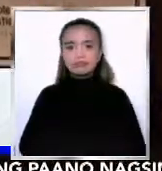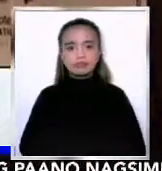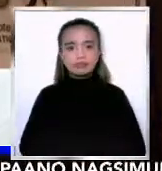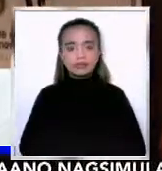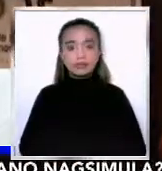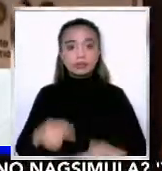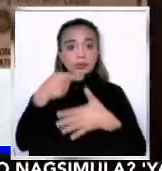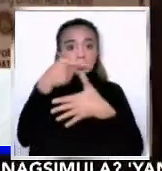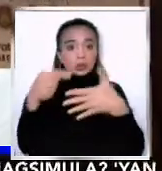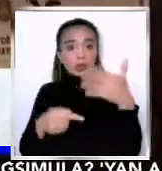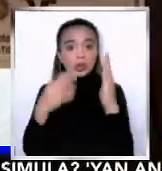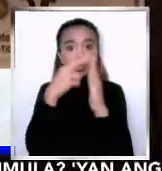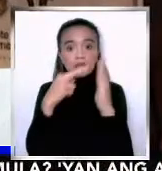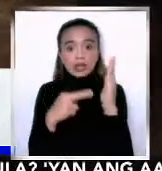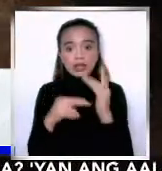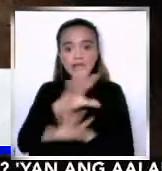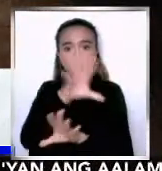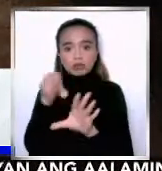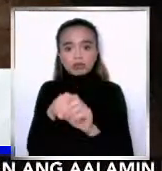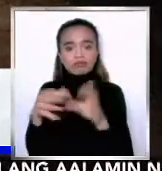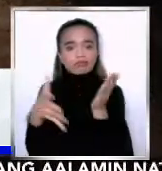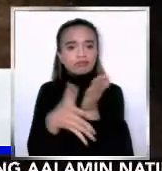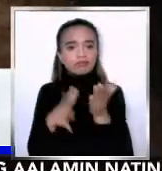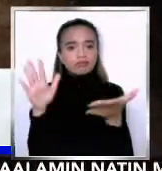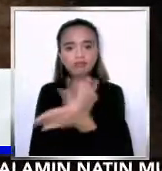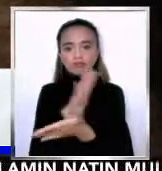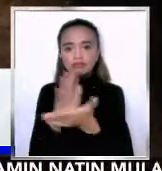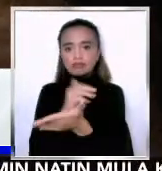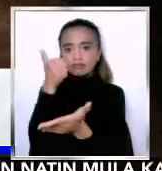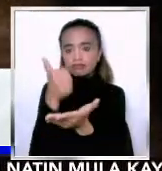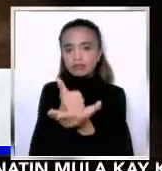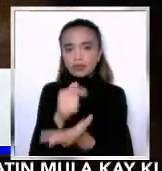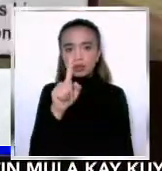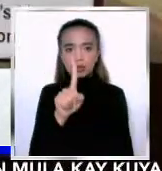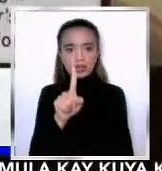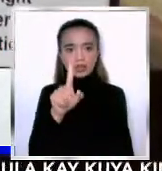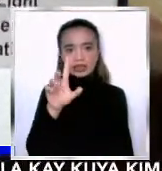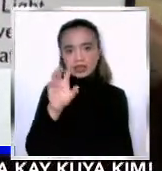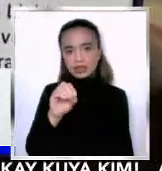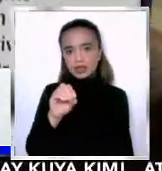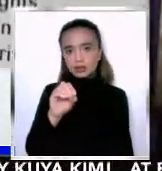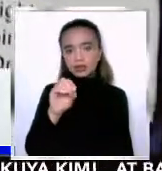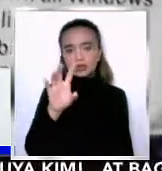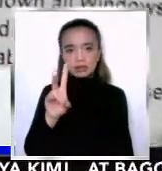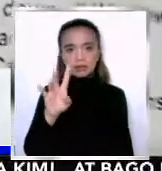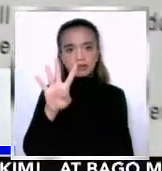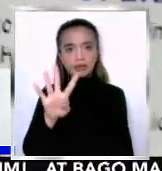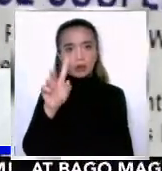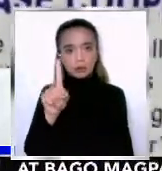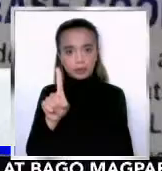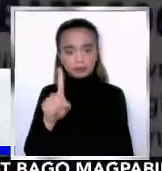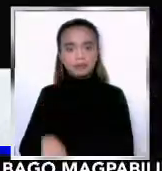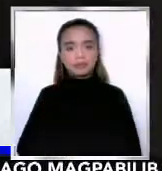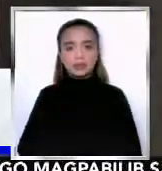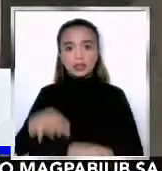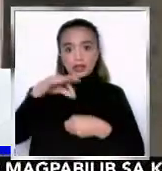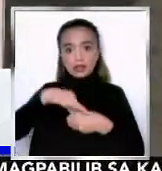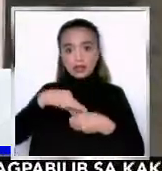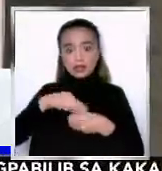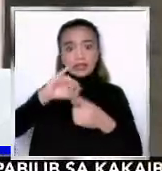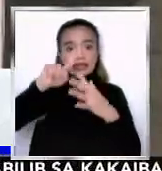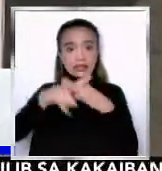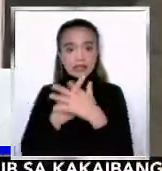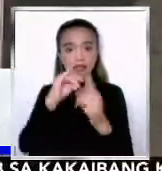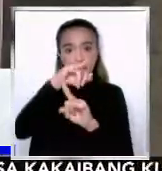ay nakapaloob sa COMELEC Resolution 10741. Ang election period ay tatagal mula January 9